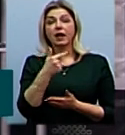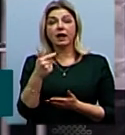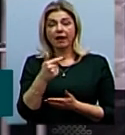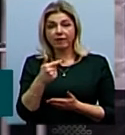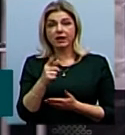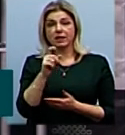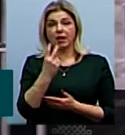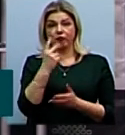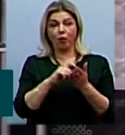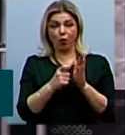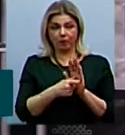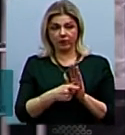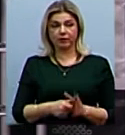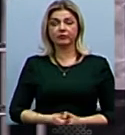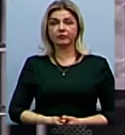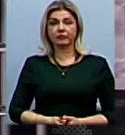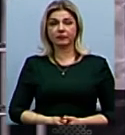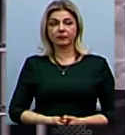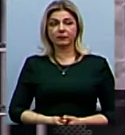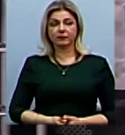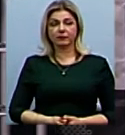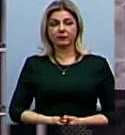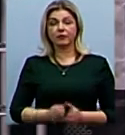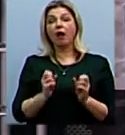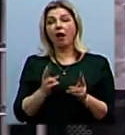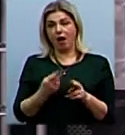двухкомнатну квартиру. Гривень, мабуть. Мабуть, що так. Як це